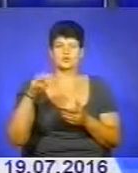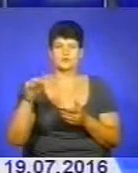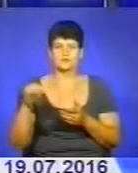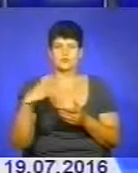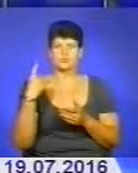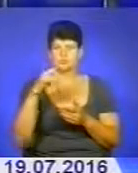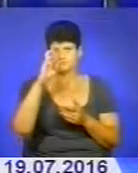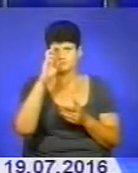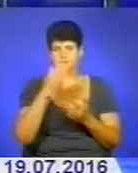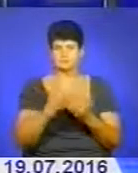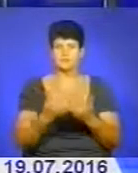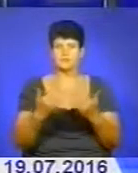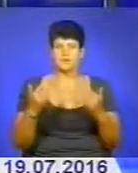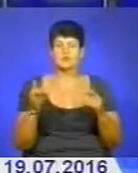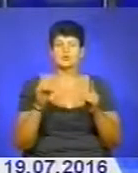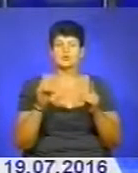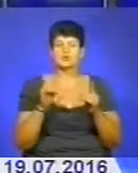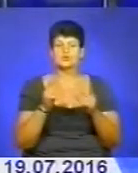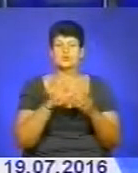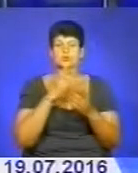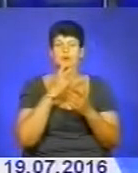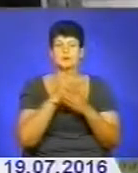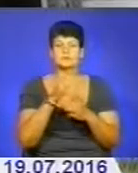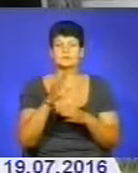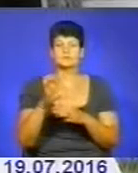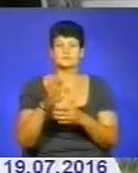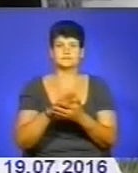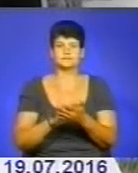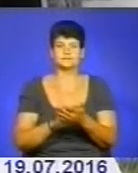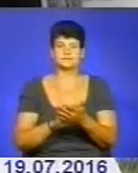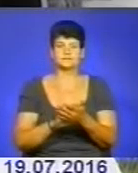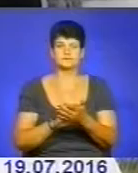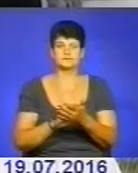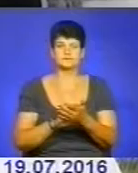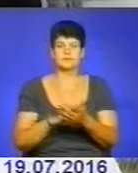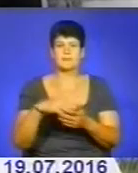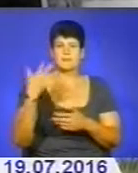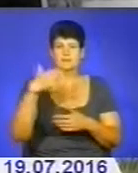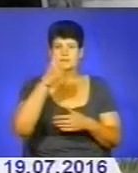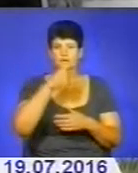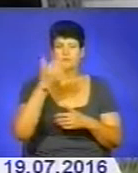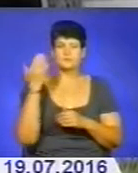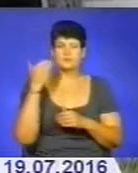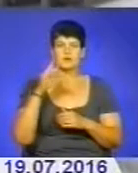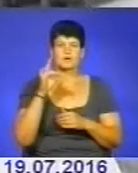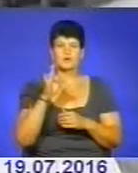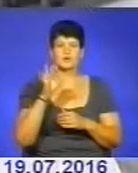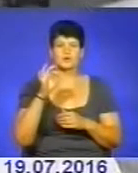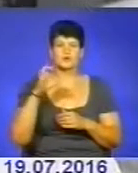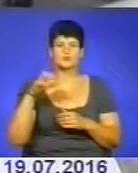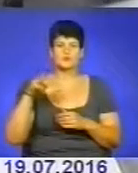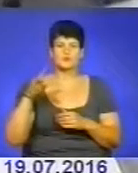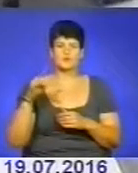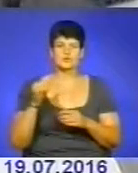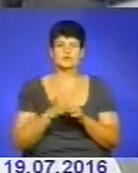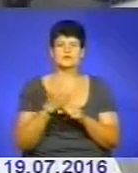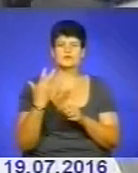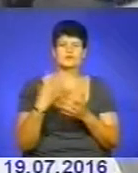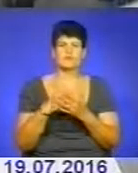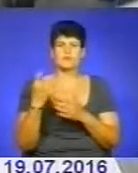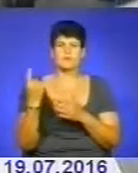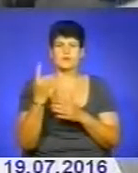біля 1000 осіб. Червона рута від Донецька до Верховини. Фотовиставку під такою неординарною назвою репрезентував відомий журналіст, наш